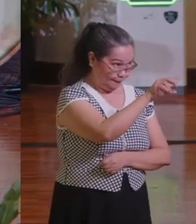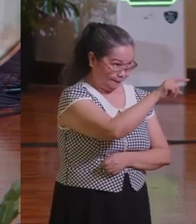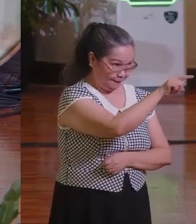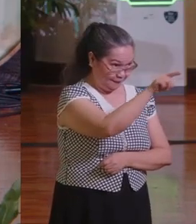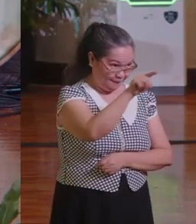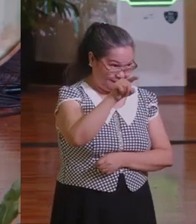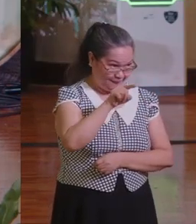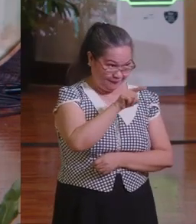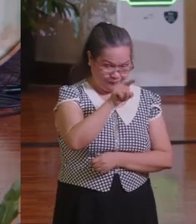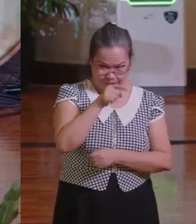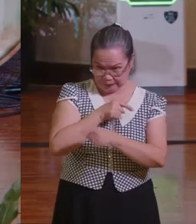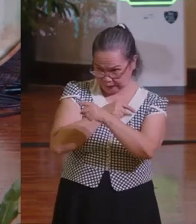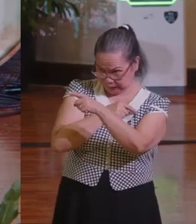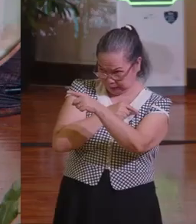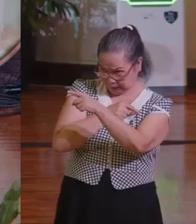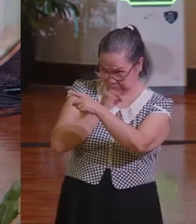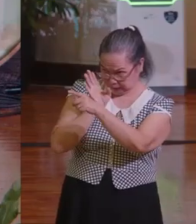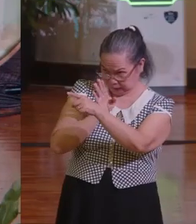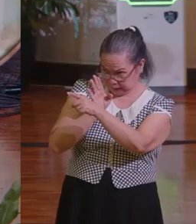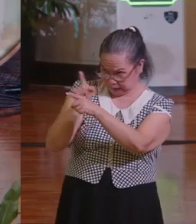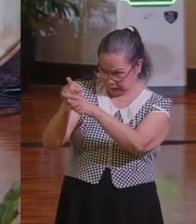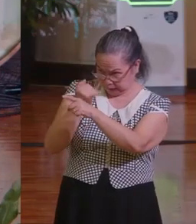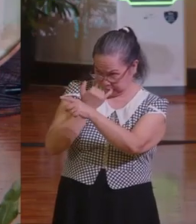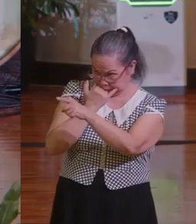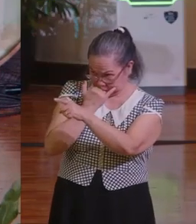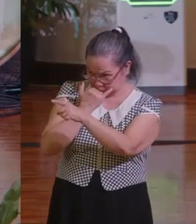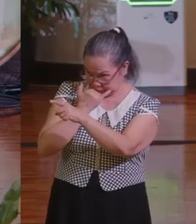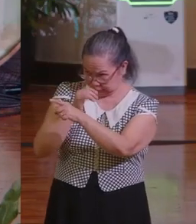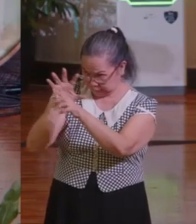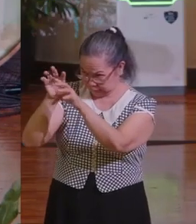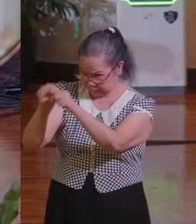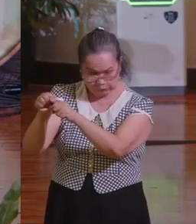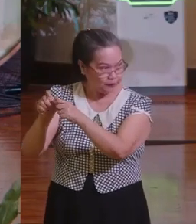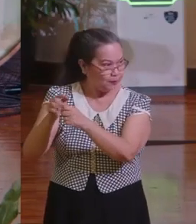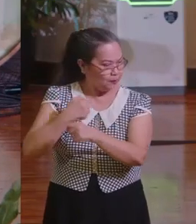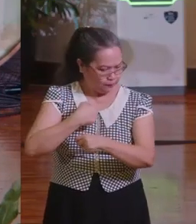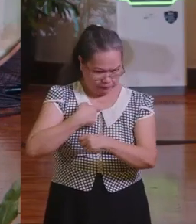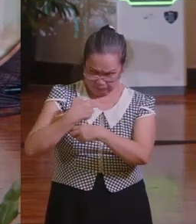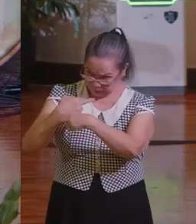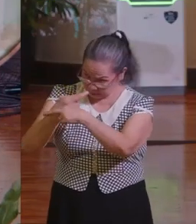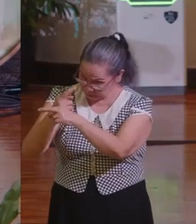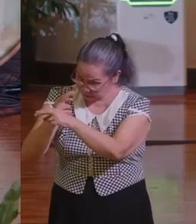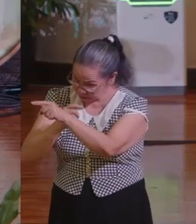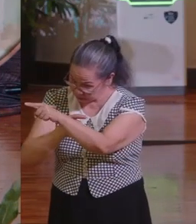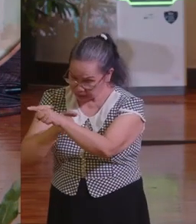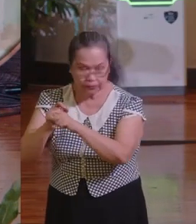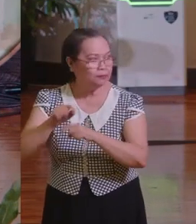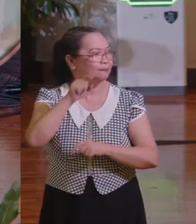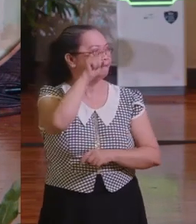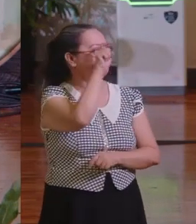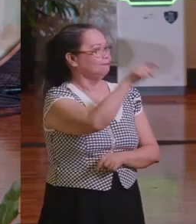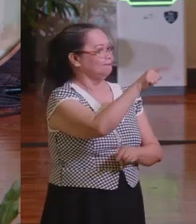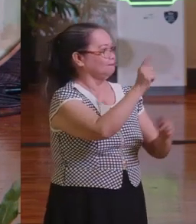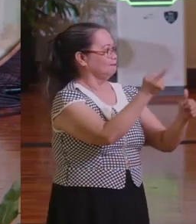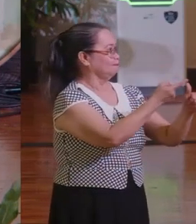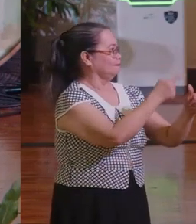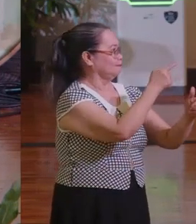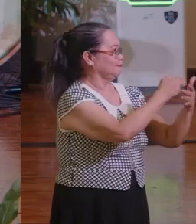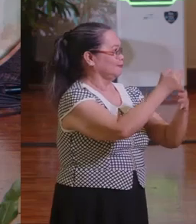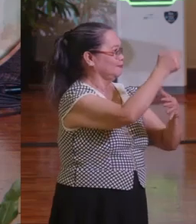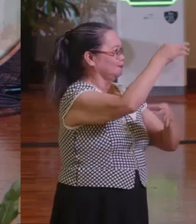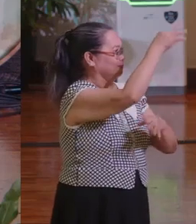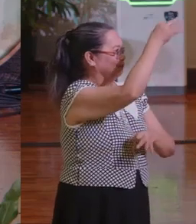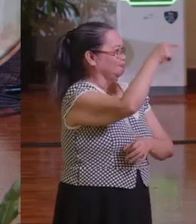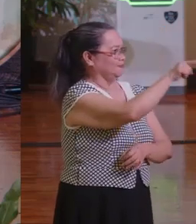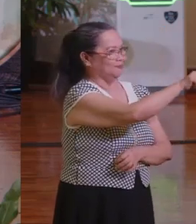ay magtutuwid ng inyong kapwa at dito ang sinasabi ay dapat handa tayong magtuwid ng ating mga kapwa,